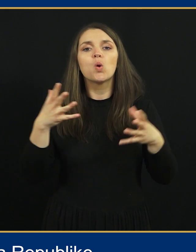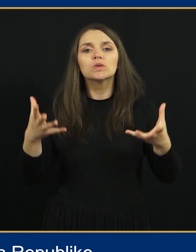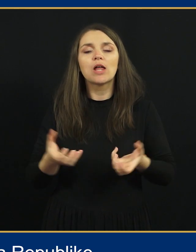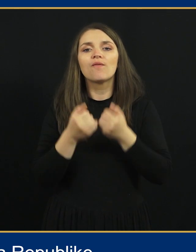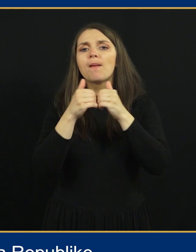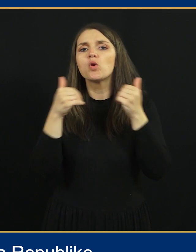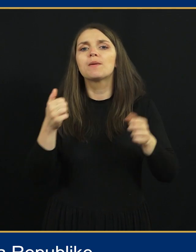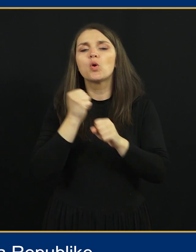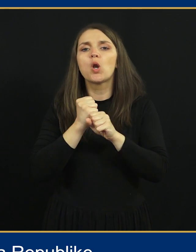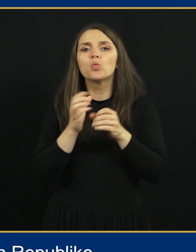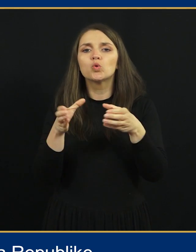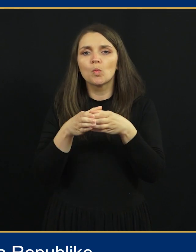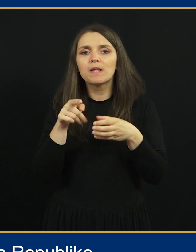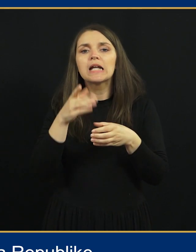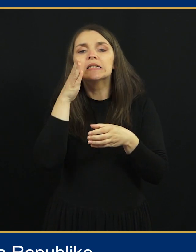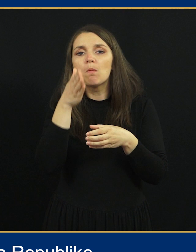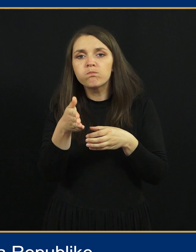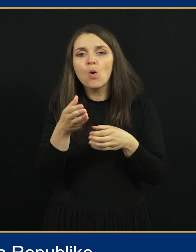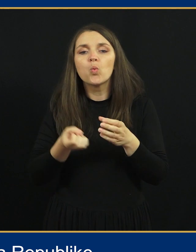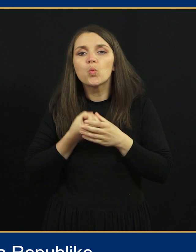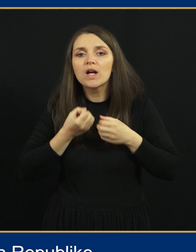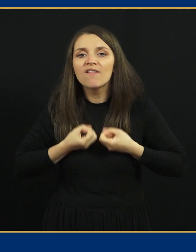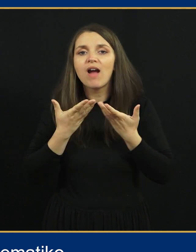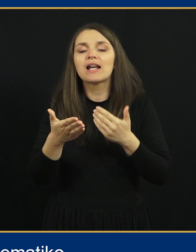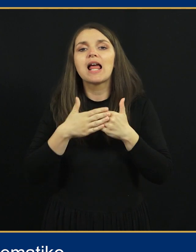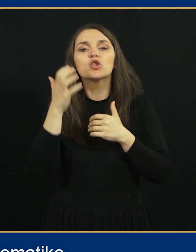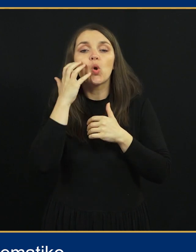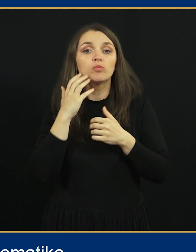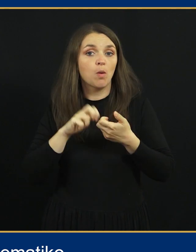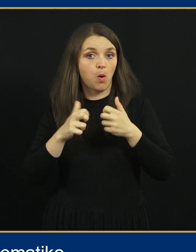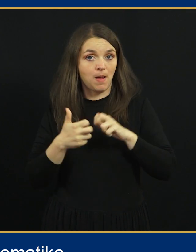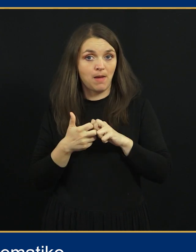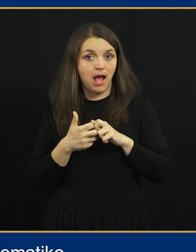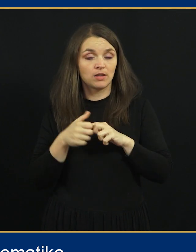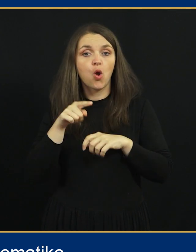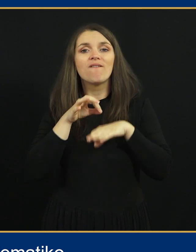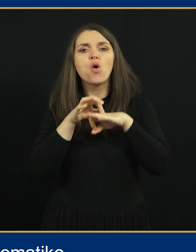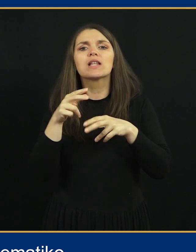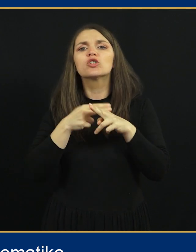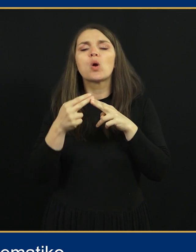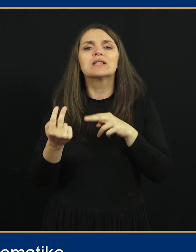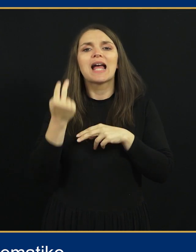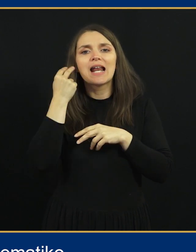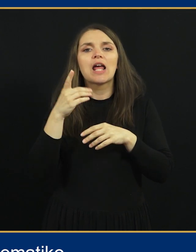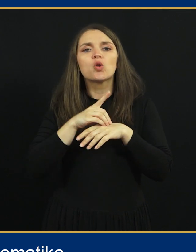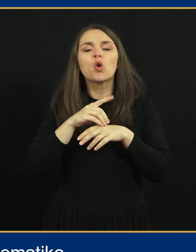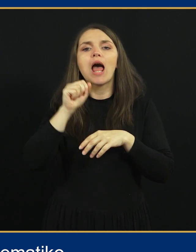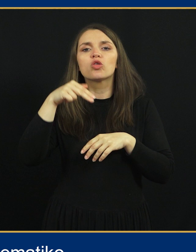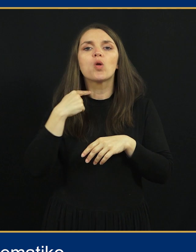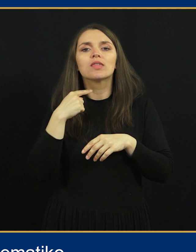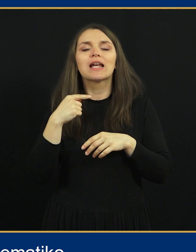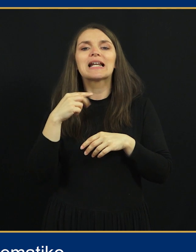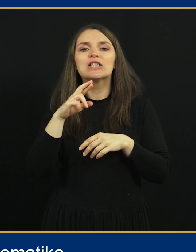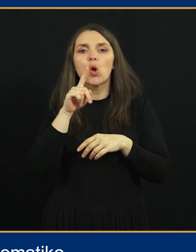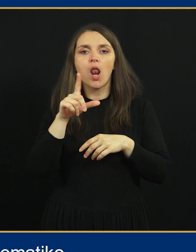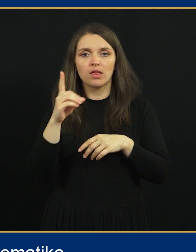vlada Republike Slovenije ustanovila posebno delovno skupino, ki se bo ukvarjala z romsko problematiko. Vodijo državni